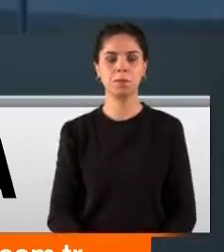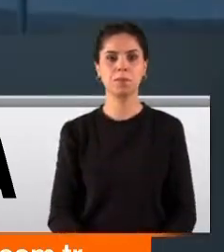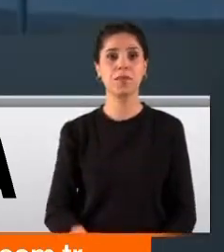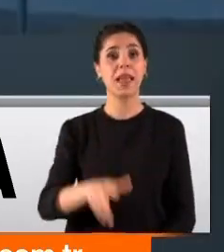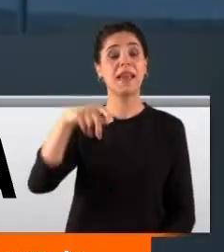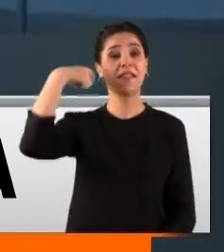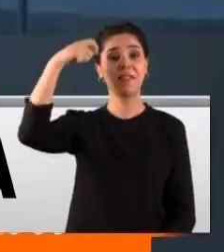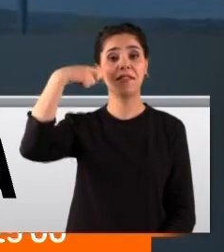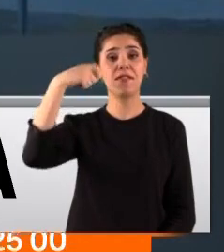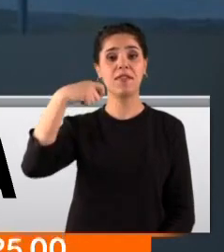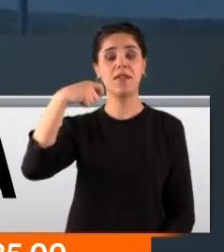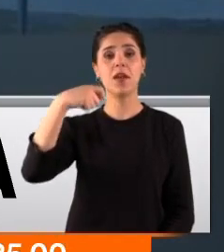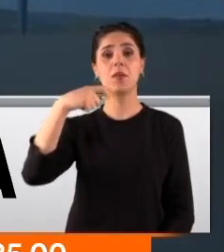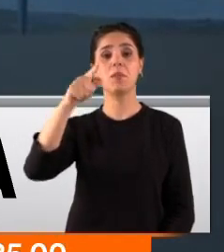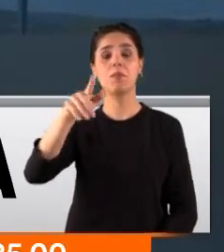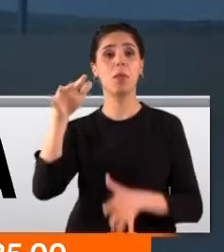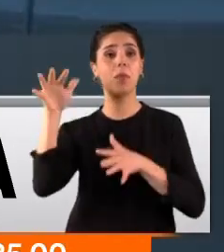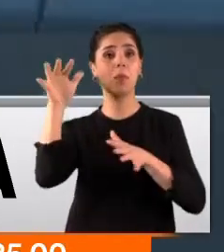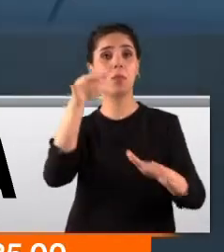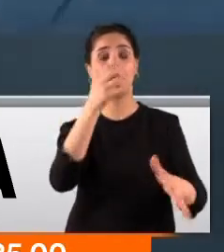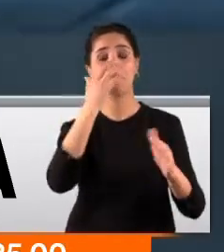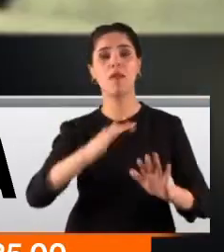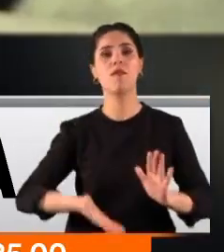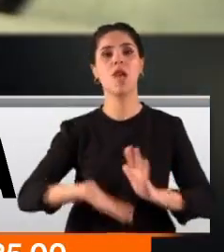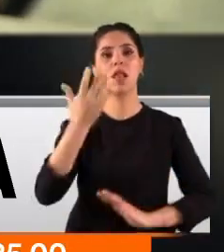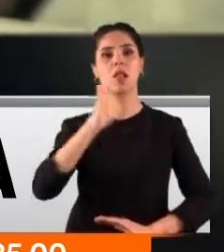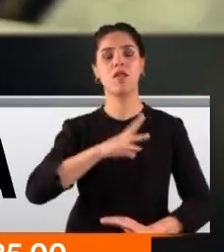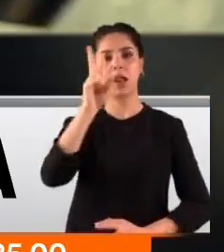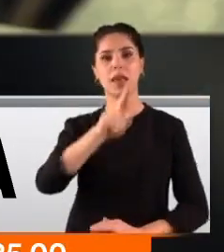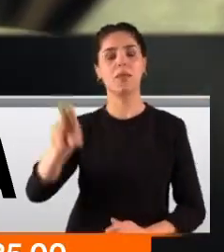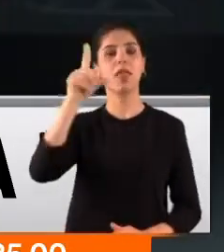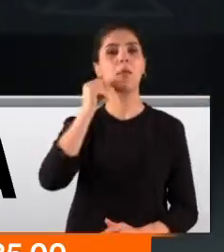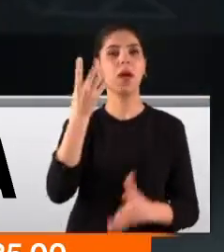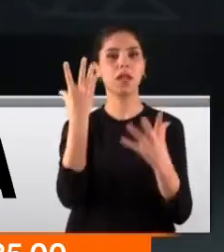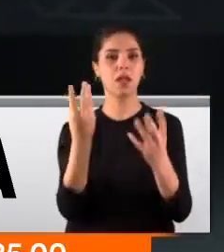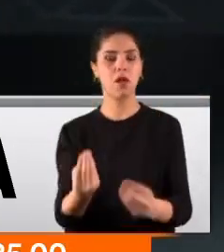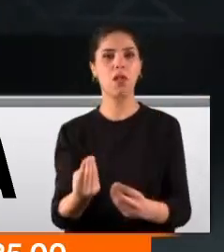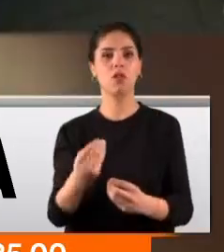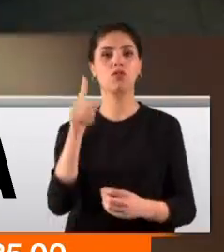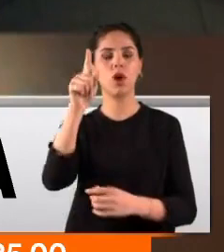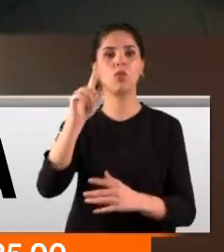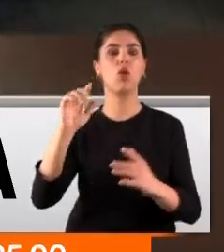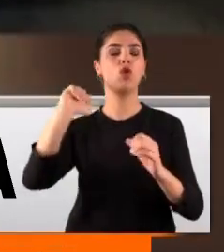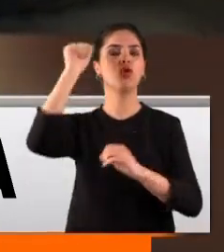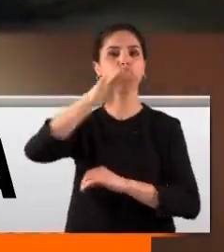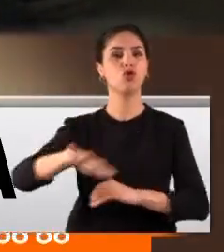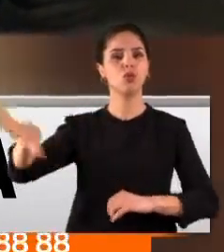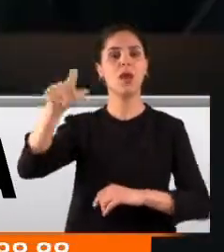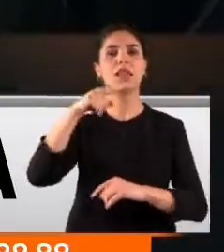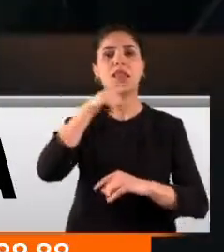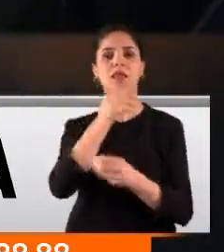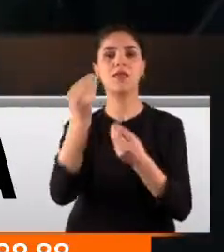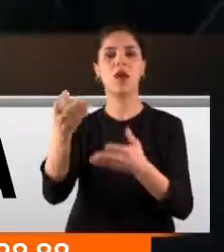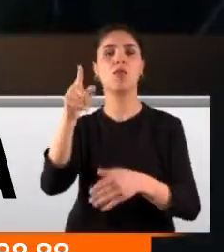Filmin gişe beklentisi çok yüksek. İlk gösterimse 27 Mayıs'ta. Maverick yine uçup düşmana zor anlar yaşatacak. Tabii ki filmde bol